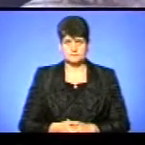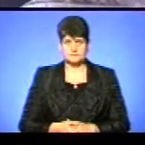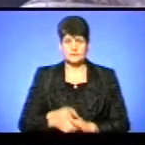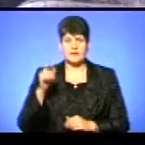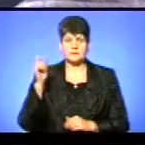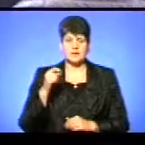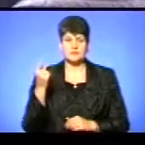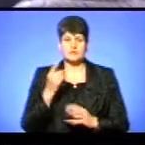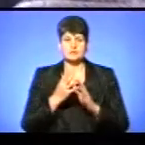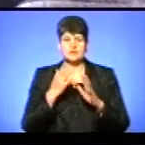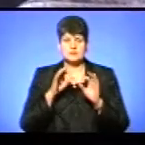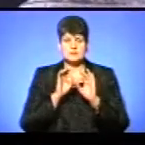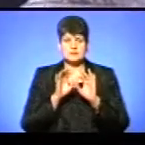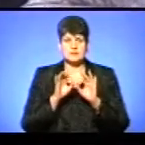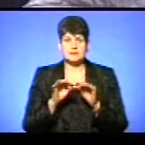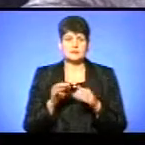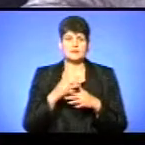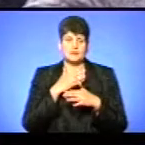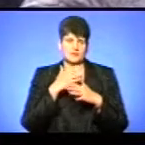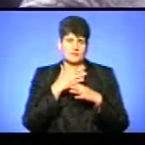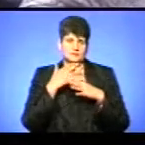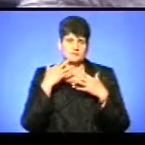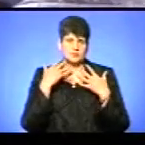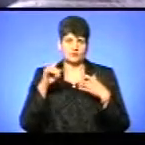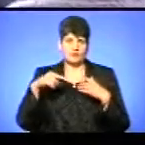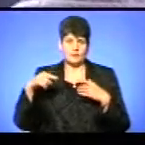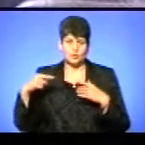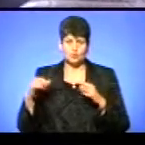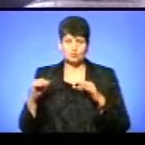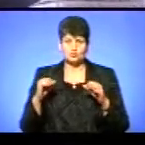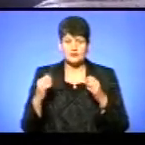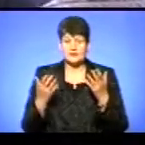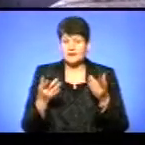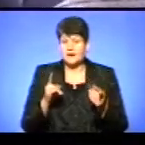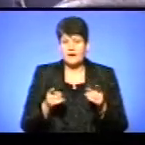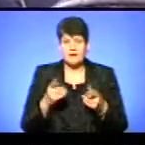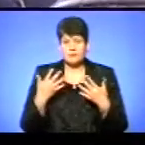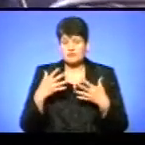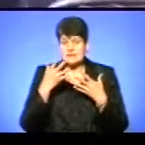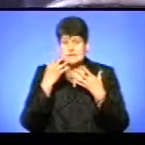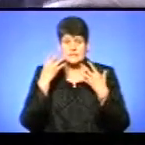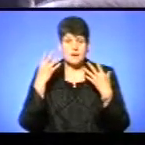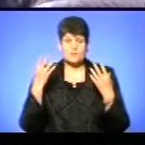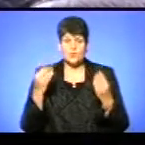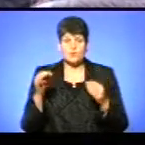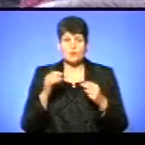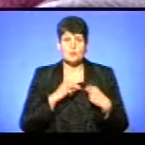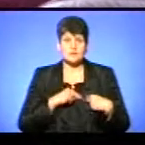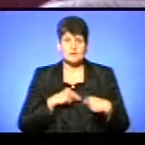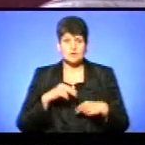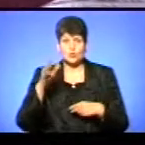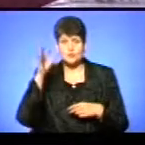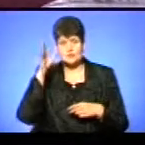Приїхали в першу чергу висловити ряд вимог до нашого славного уряду, який реально вже забув про працівників